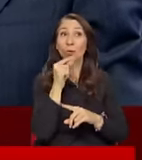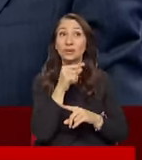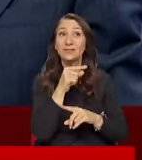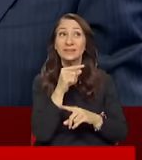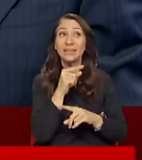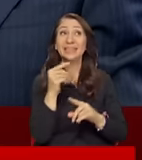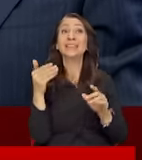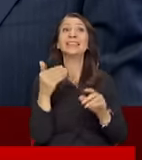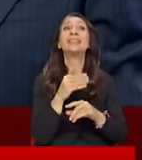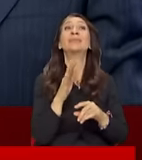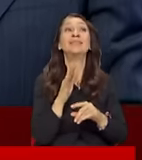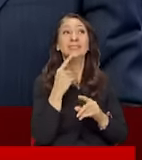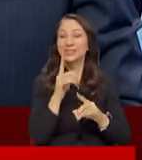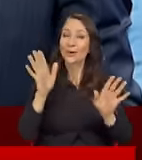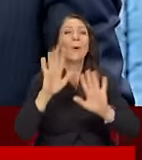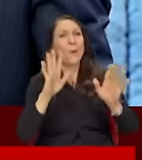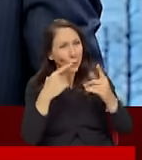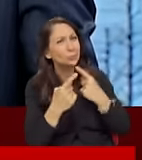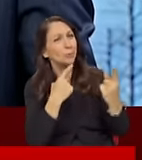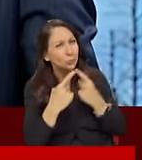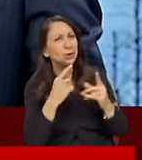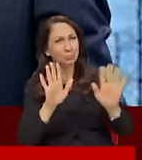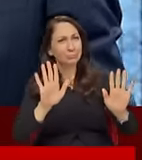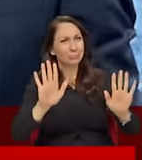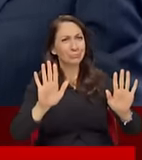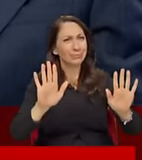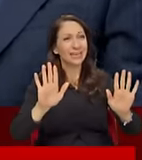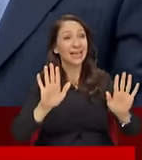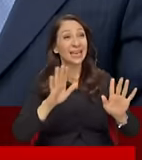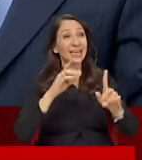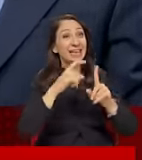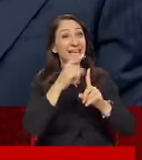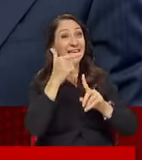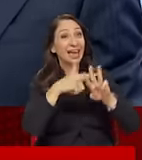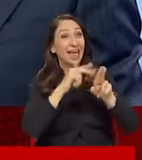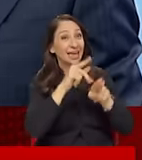ben... Girmeyeyim mi diyorsunuz? Yok yok, hayır girelim şöyle. Çünkü biz... Hani dileğin